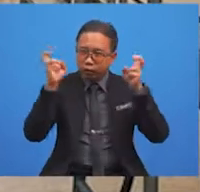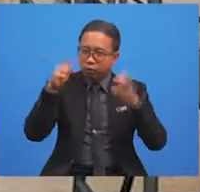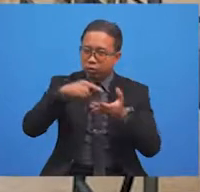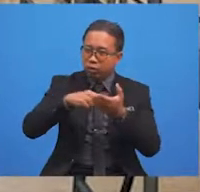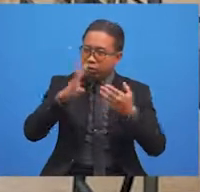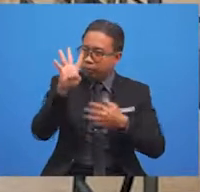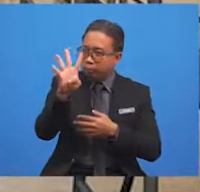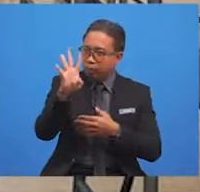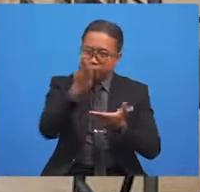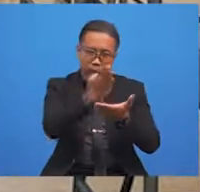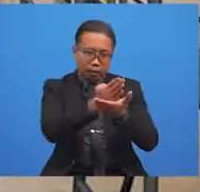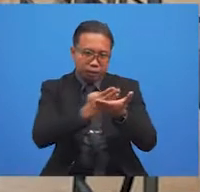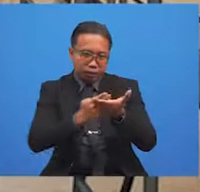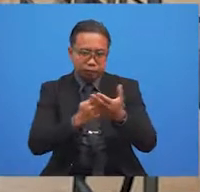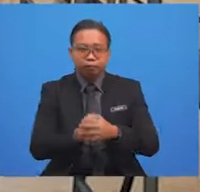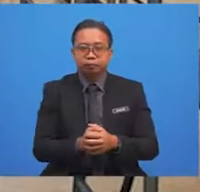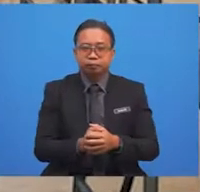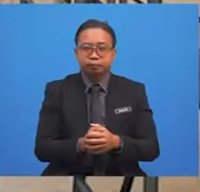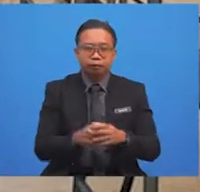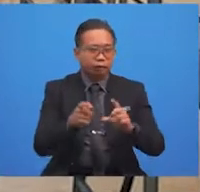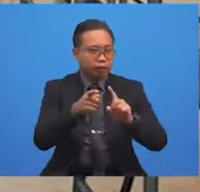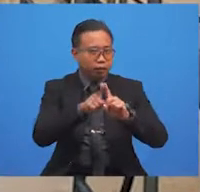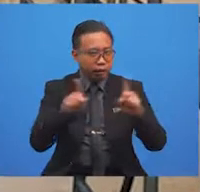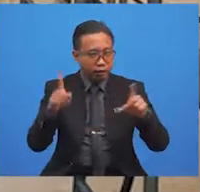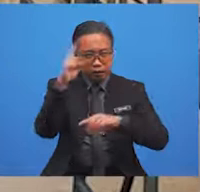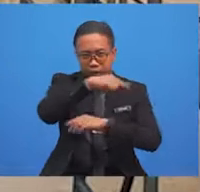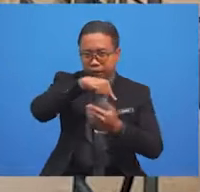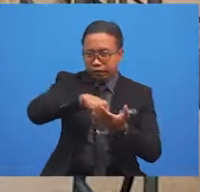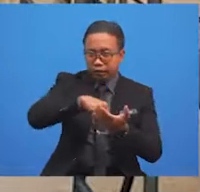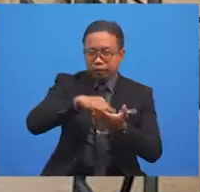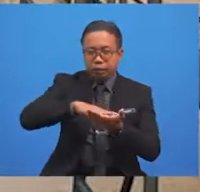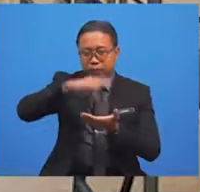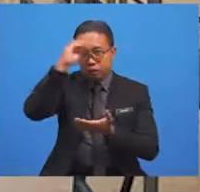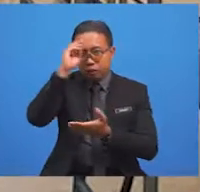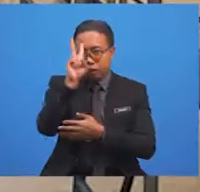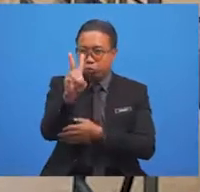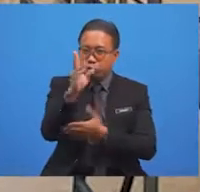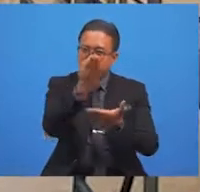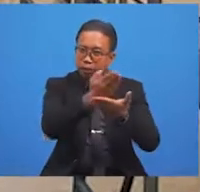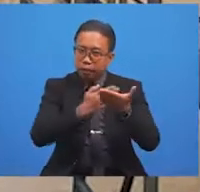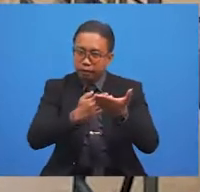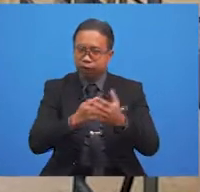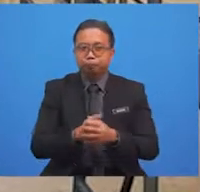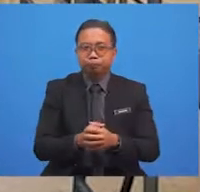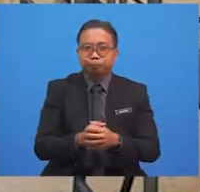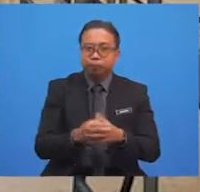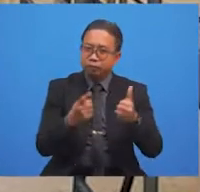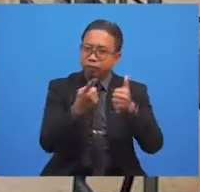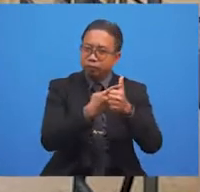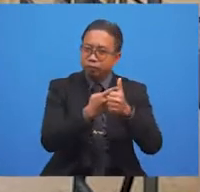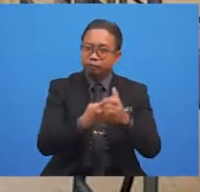mempunyai 4 bahagian. Tetapi untuk hari ini, kita akan belajar 2 bahagian yang